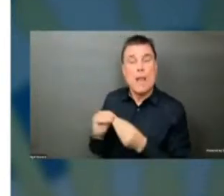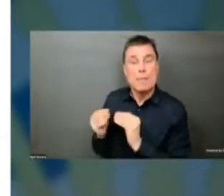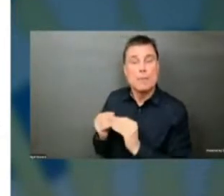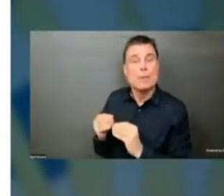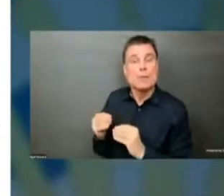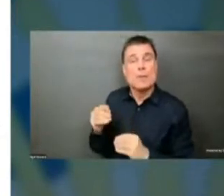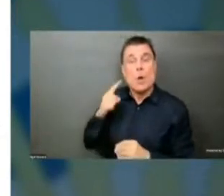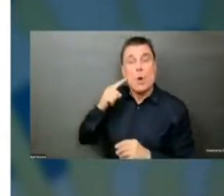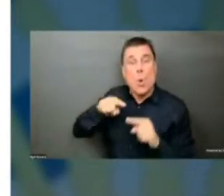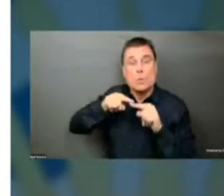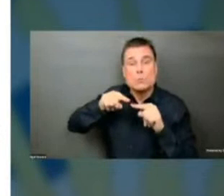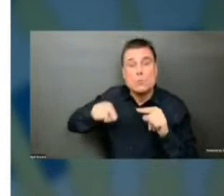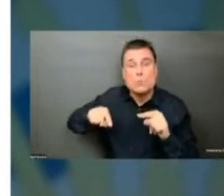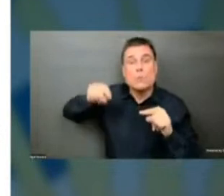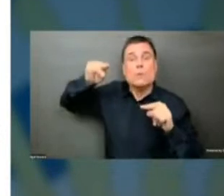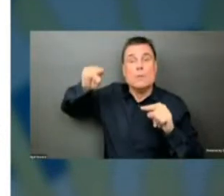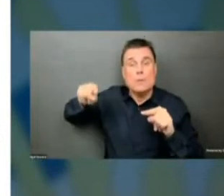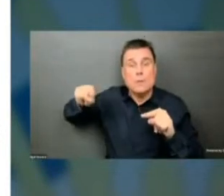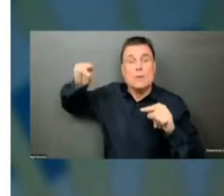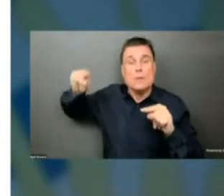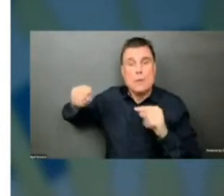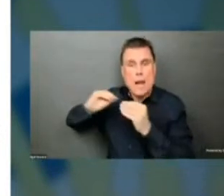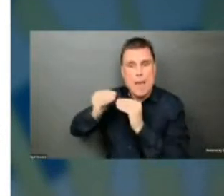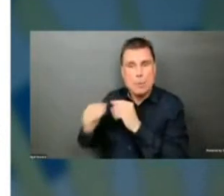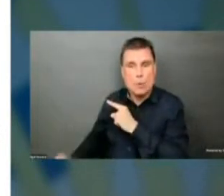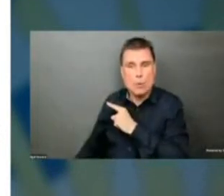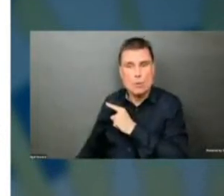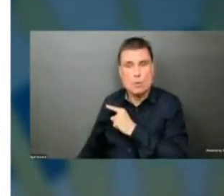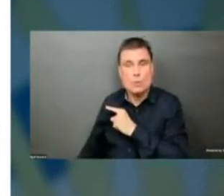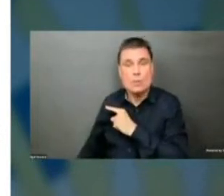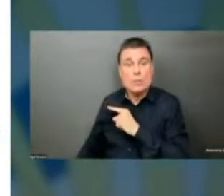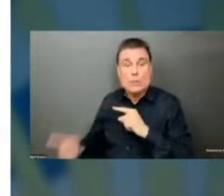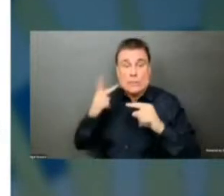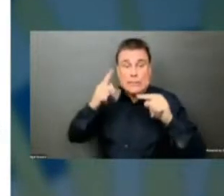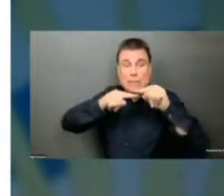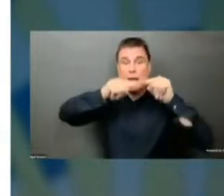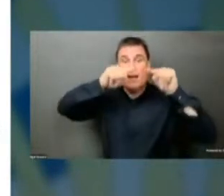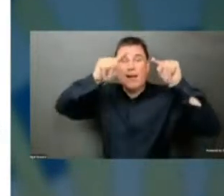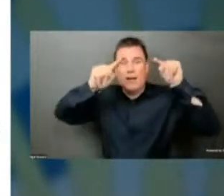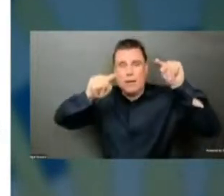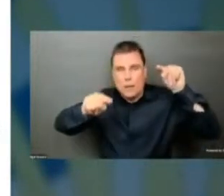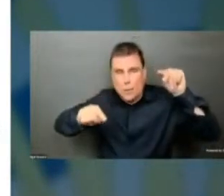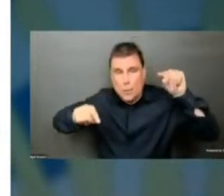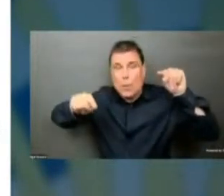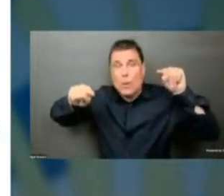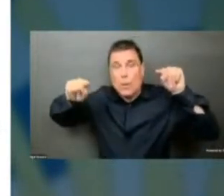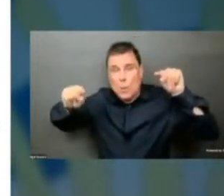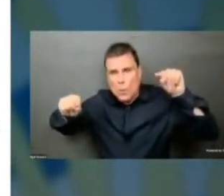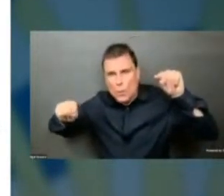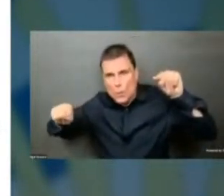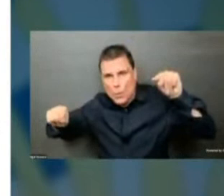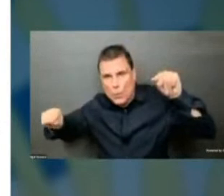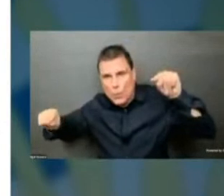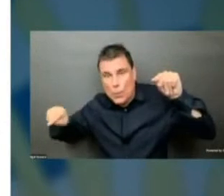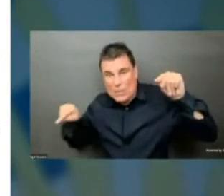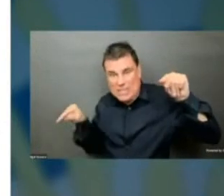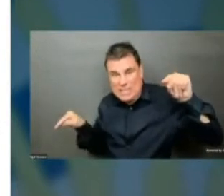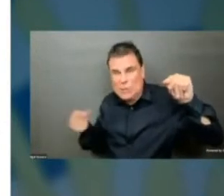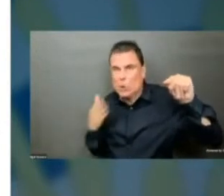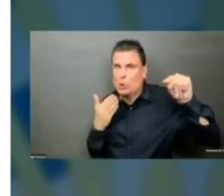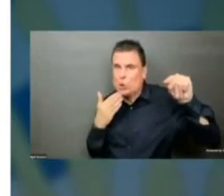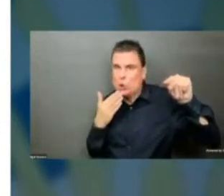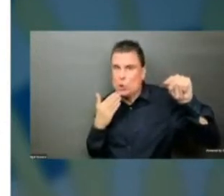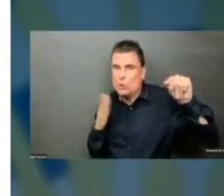这个曲线拉下来了。 And now that we've had the number of cases we have, we can look at this in more granular